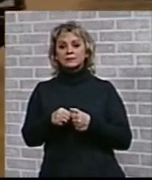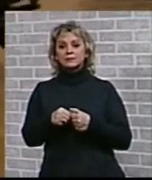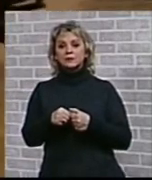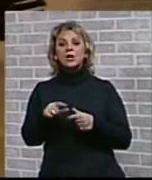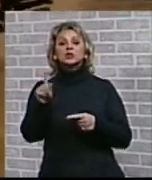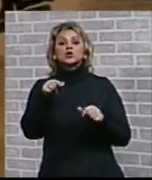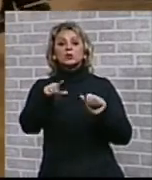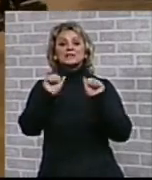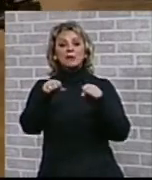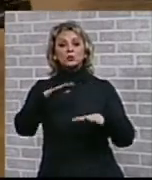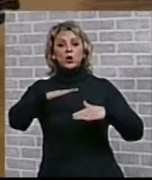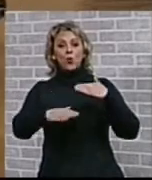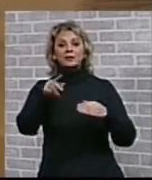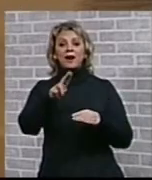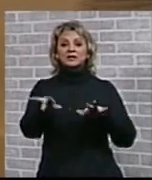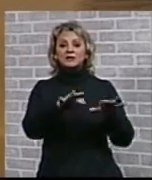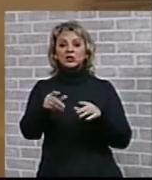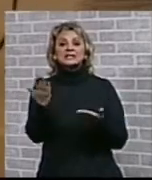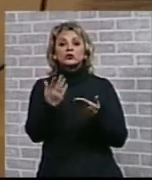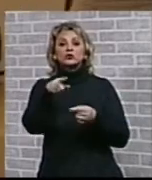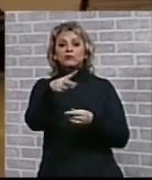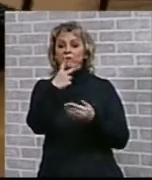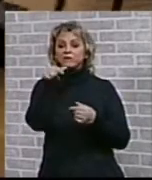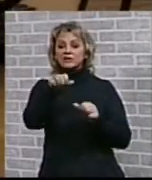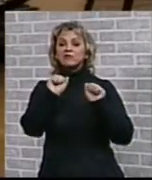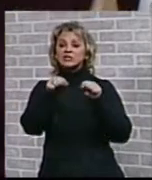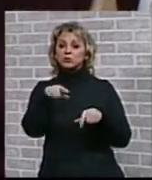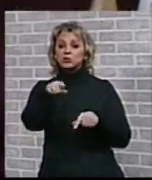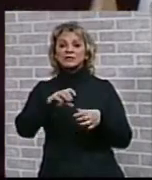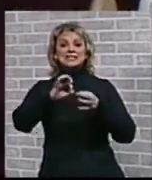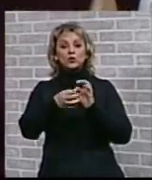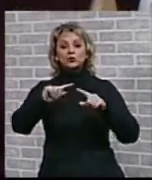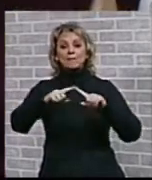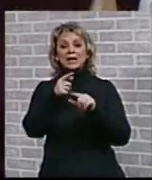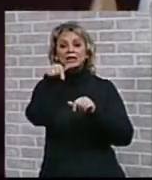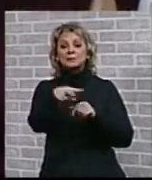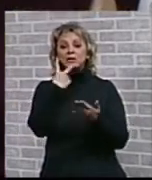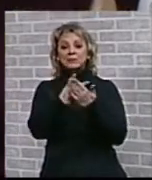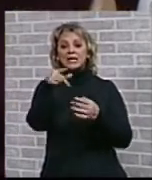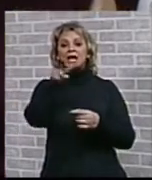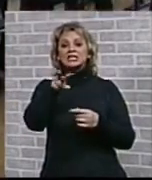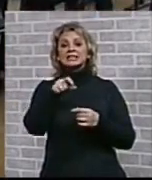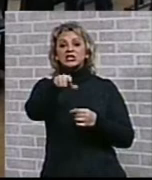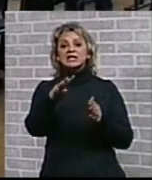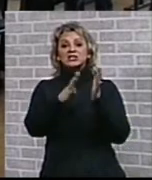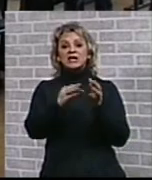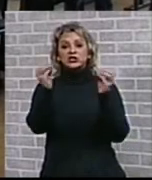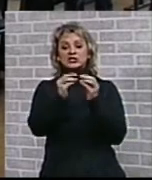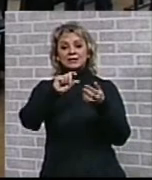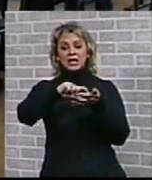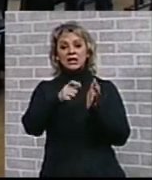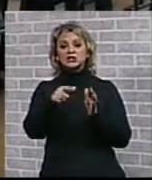На что способны роботы, как они двигаются и за счет чего видят? Возможности сложных механизмов демонстрируют лицеистам 9 и 10